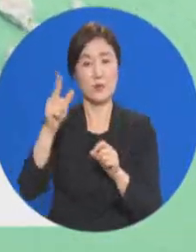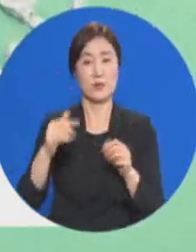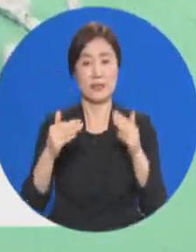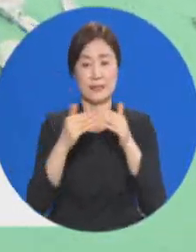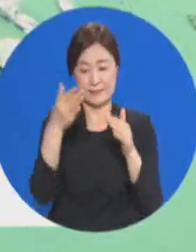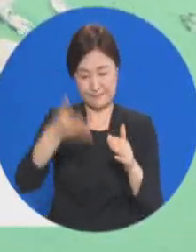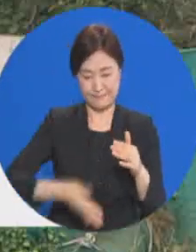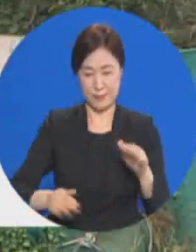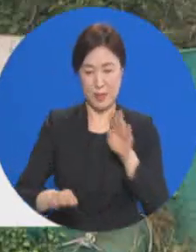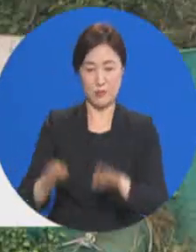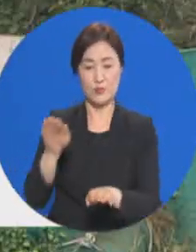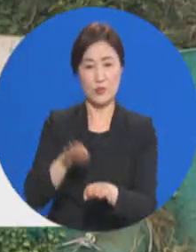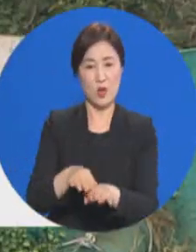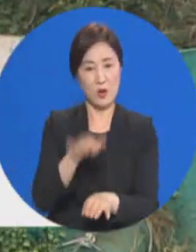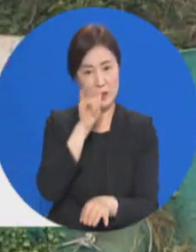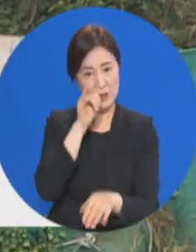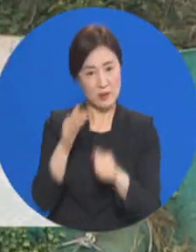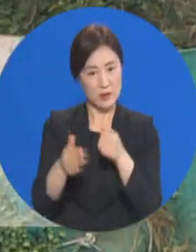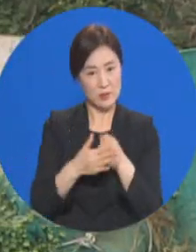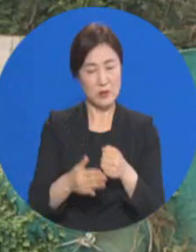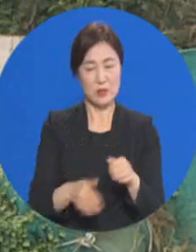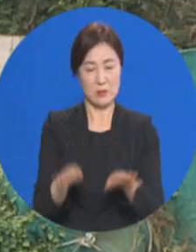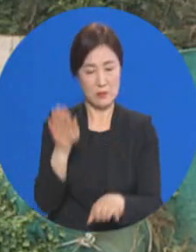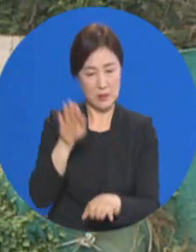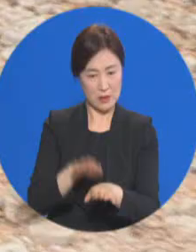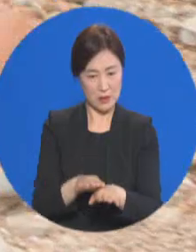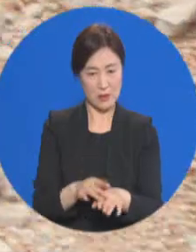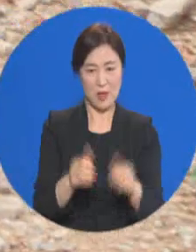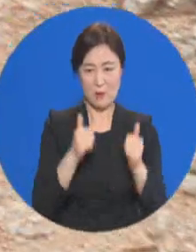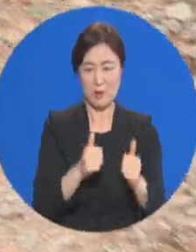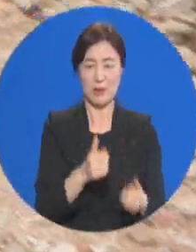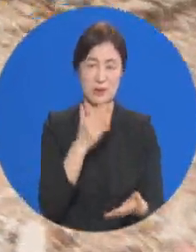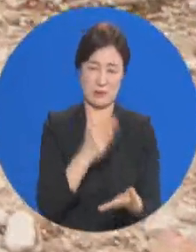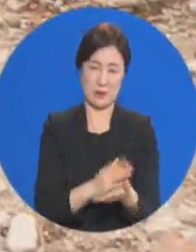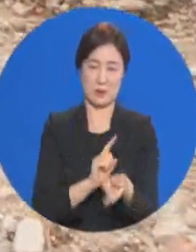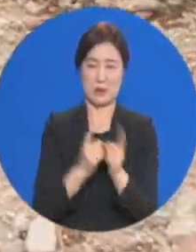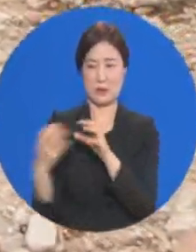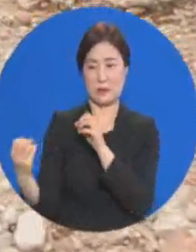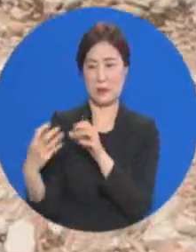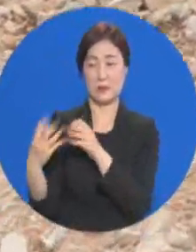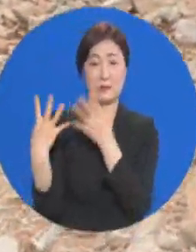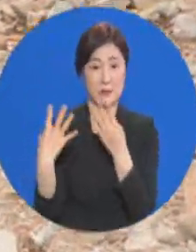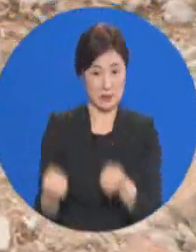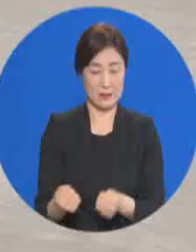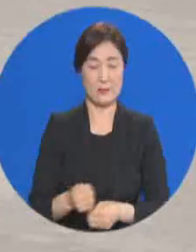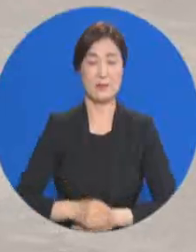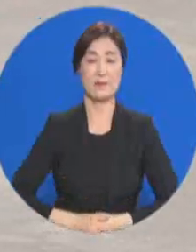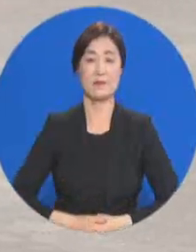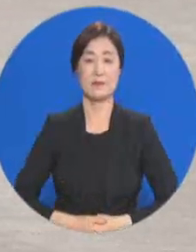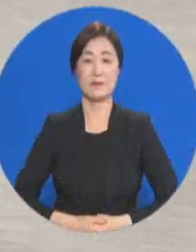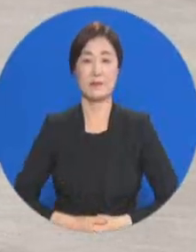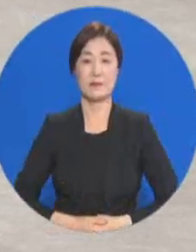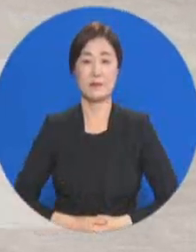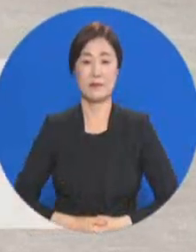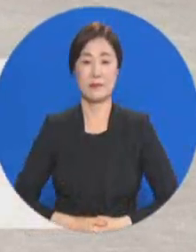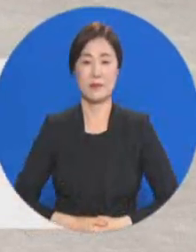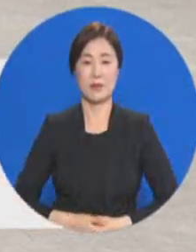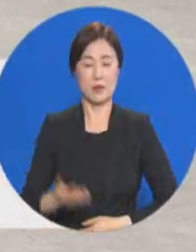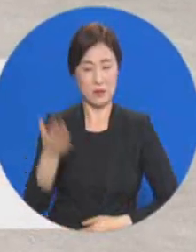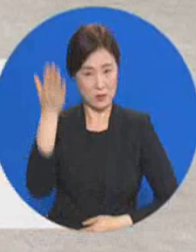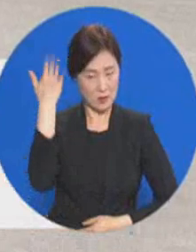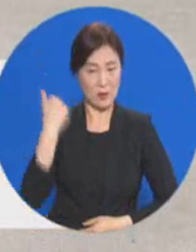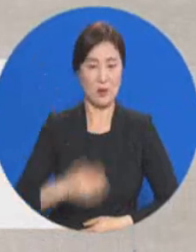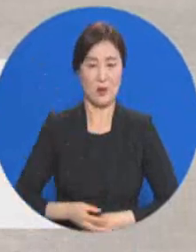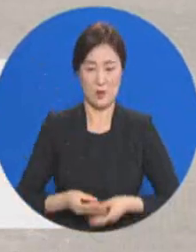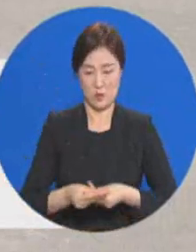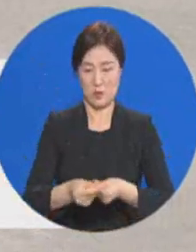침범에 대해서도 법적 대응보다는 이웃끼리 구두로 합의한 경우가 많다는 겁니다. 그 당시에 제가 측량도 못했고